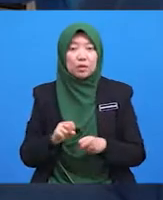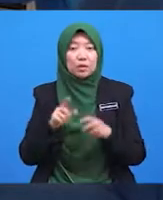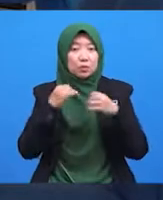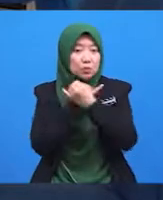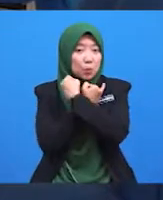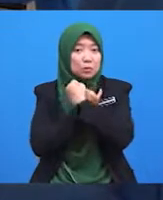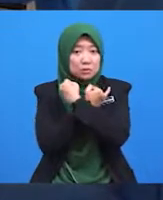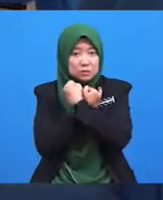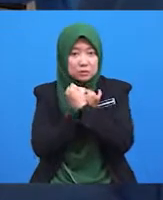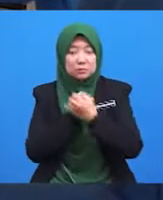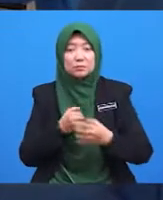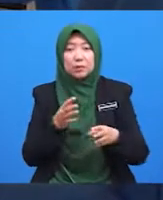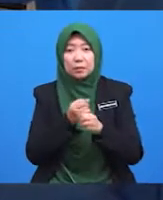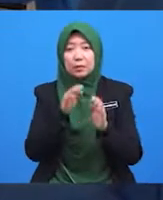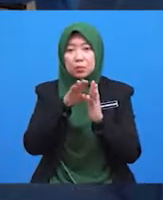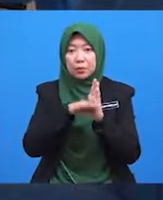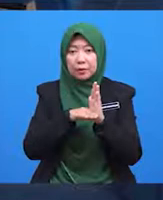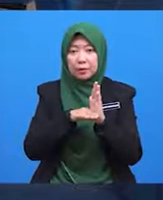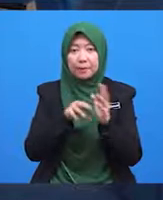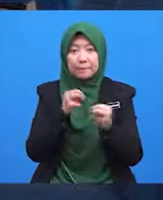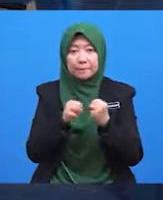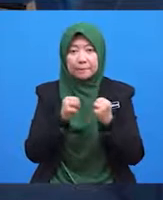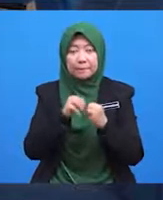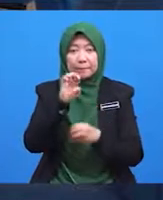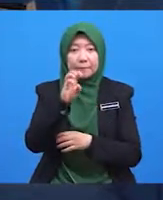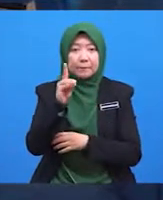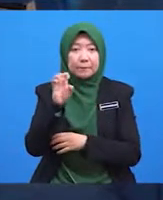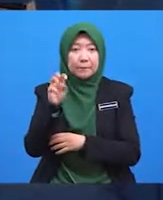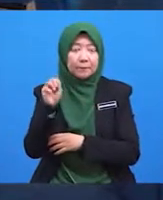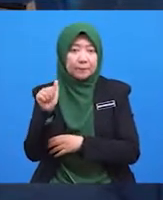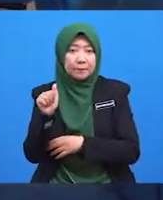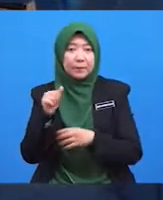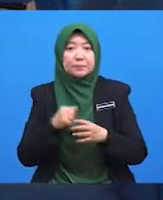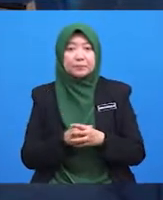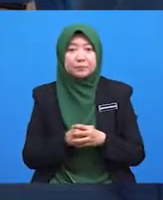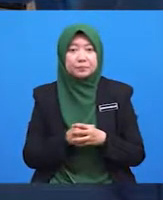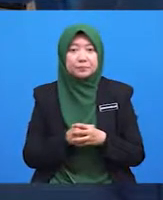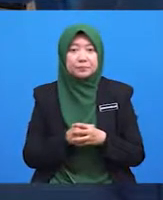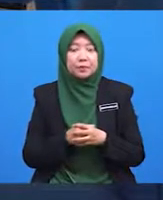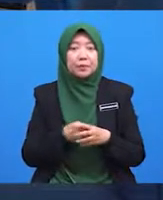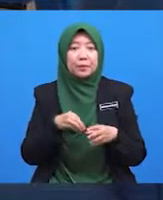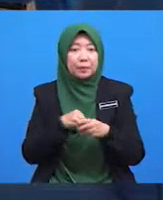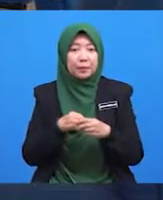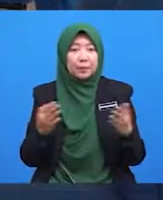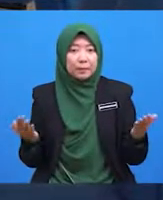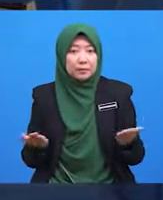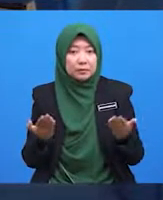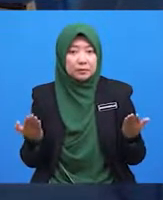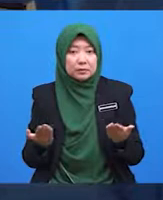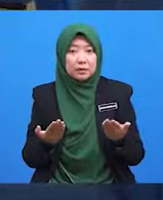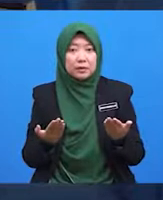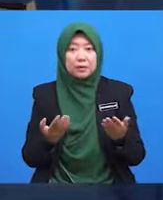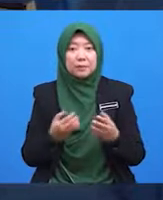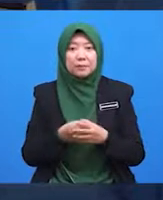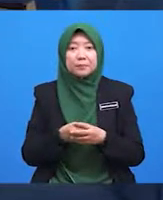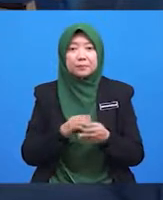dapat mengurangkan masalah edema, dapat merangsangkan rembesan dan pembersihan